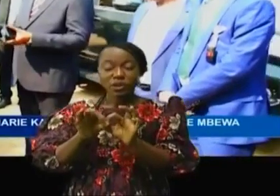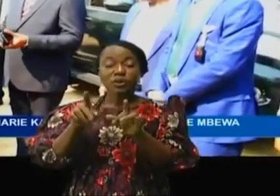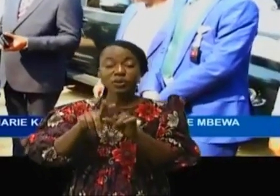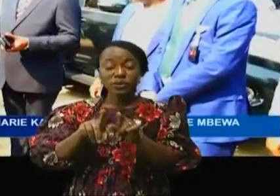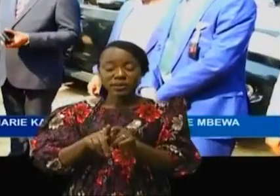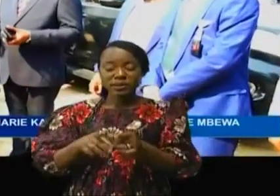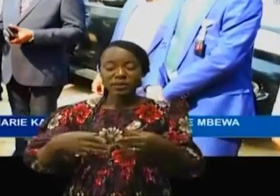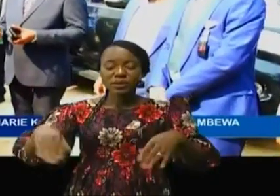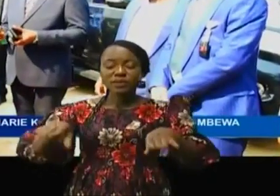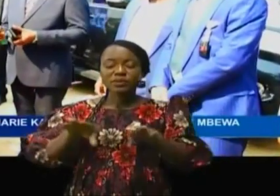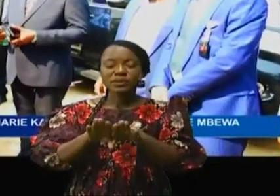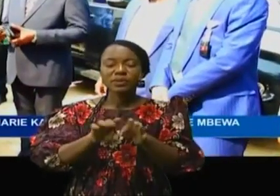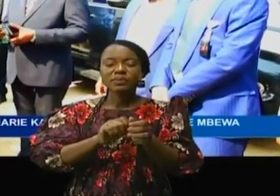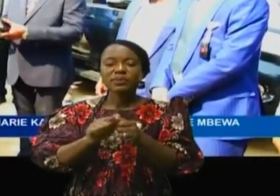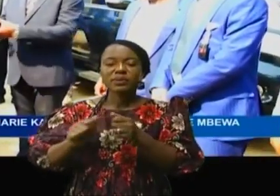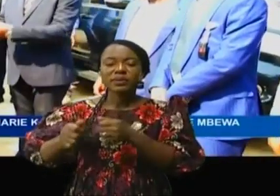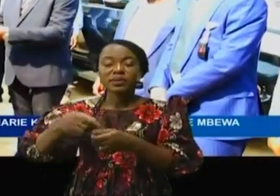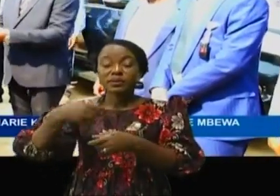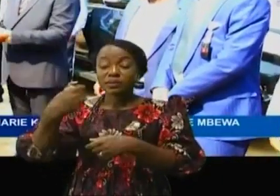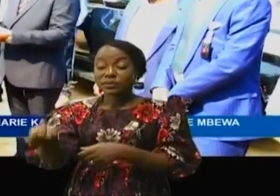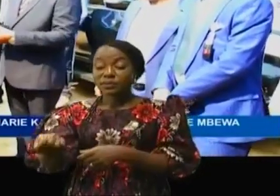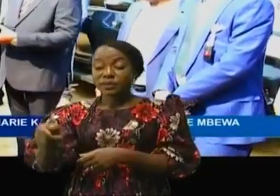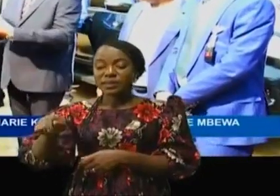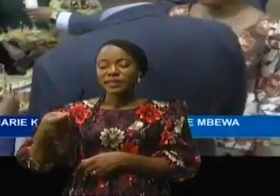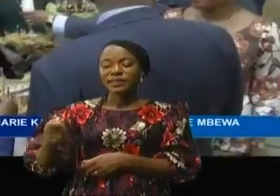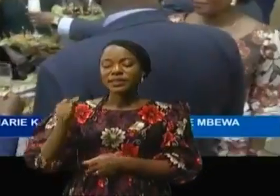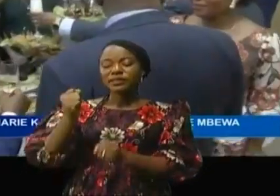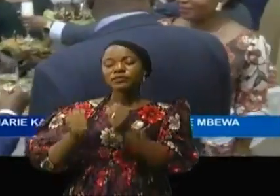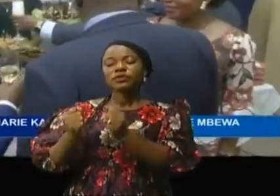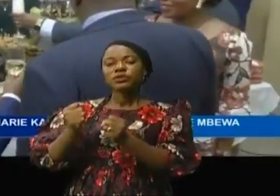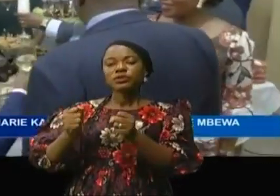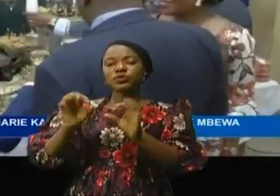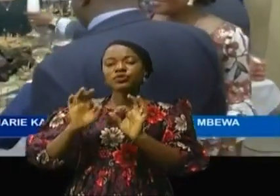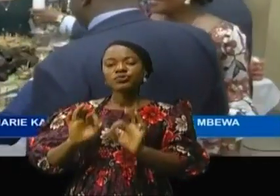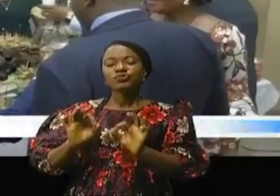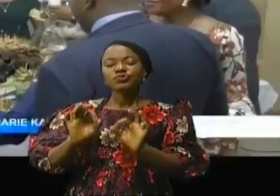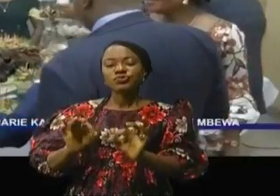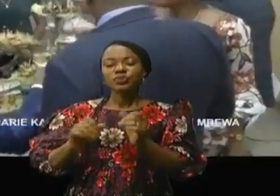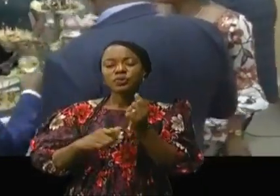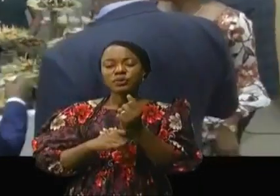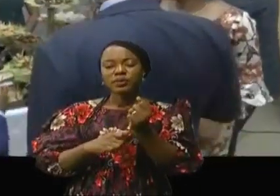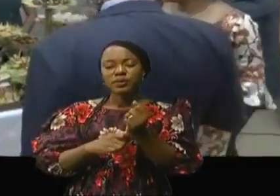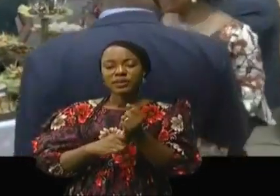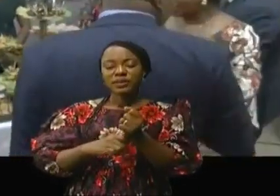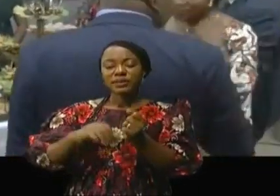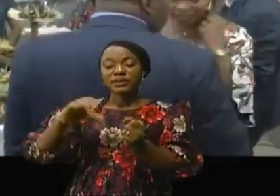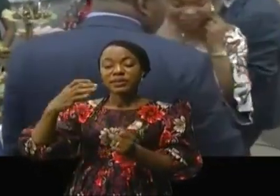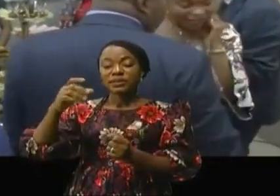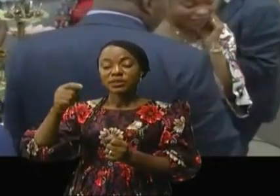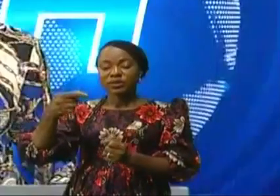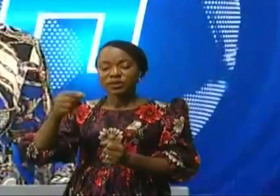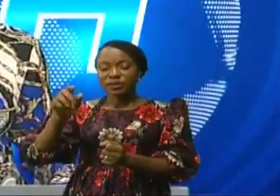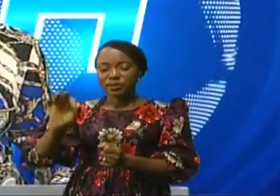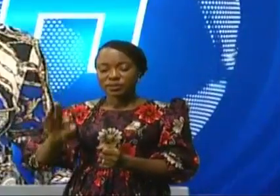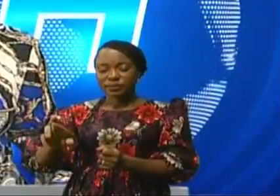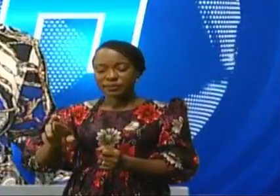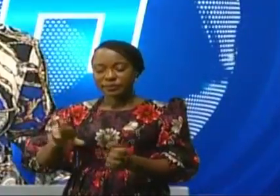s'est clôturée par la remise des clés de véhicule de fonction au nouveau patron du CGA Cuenca.